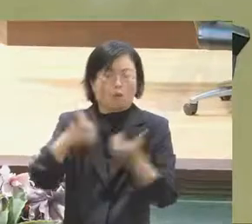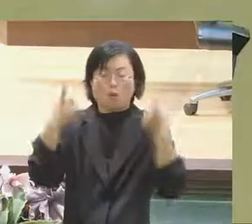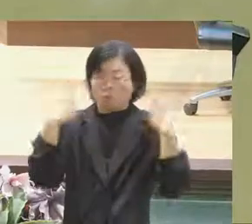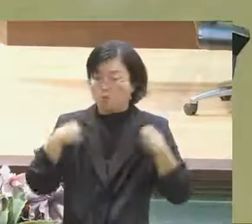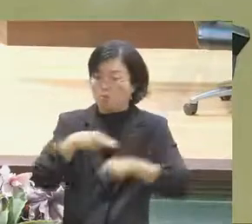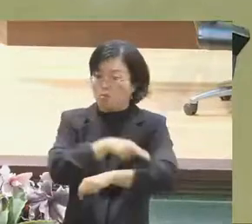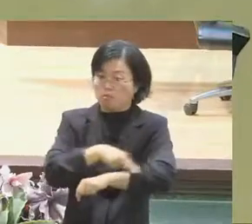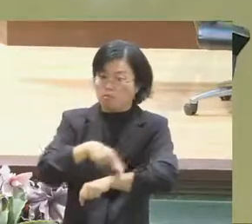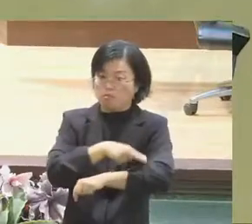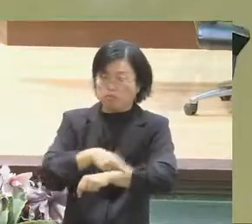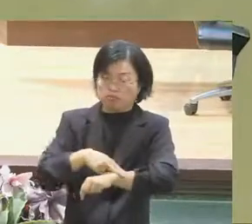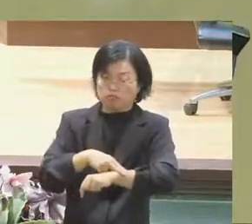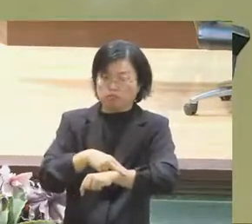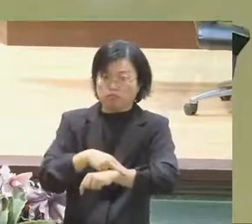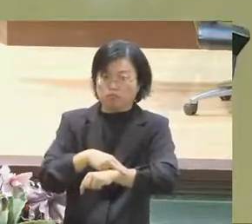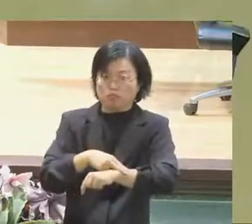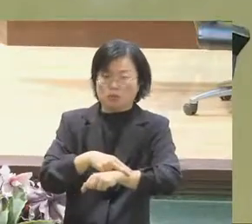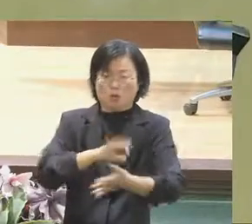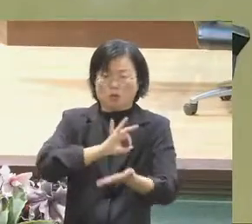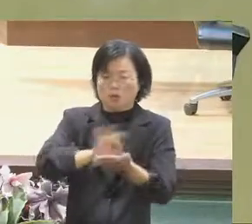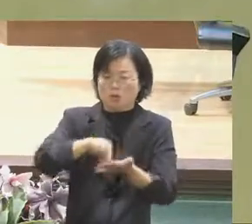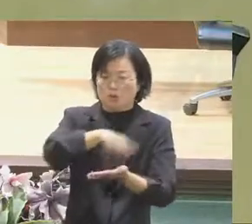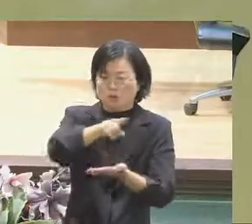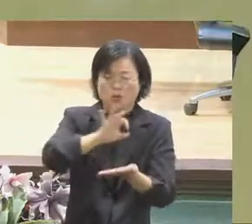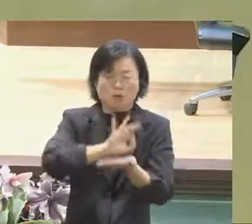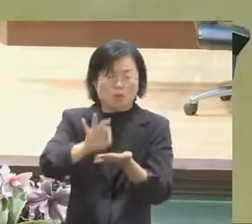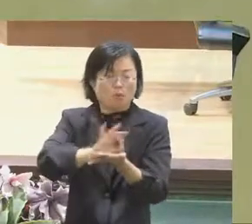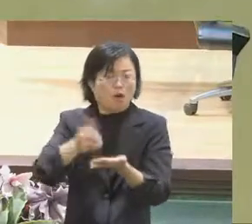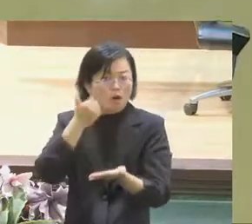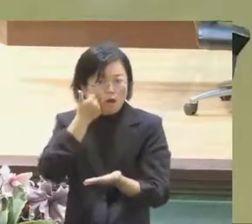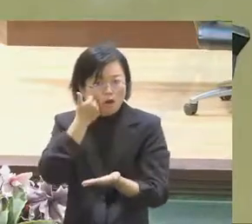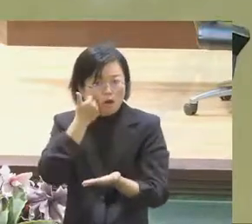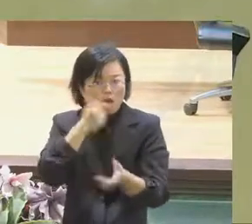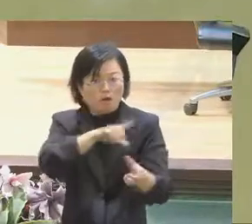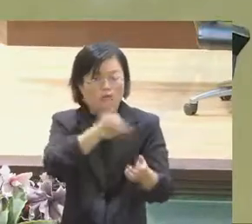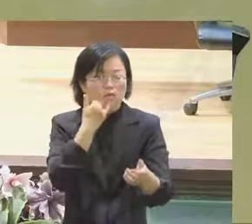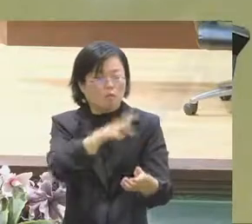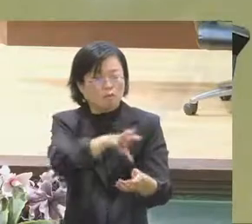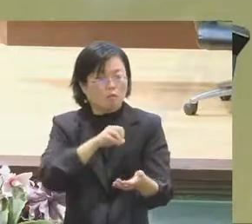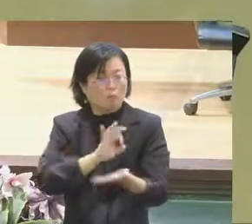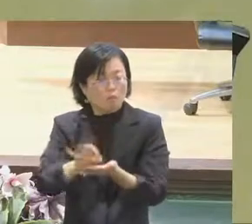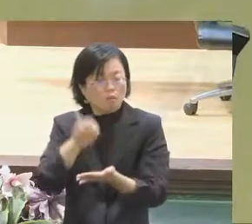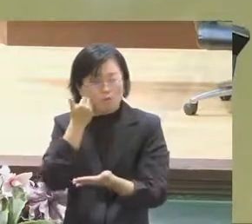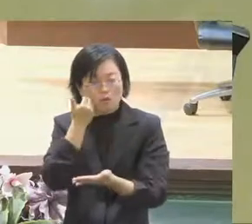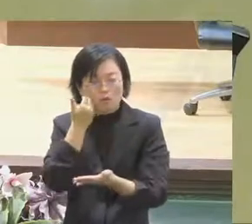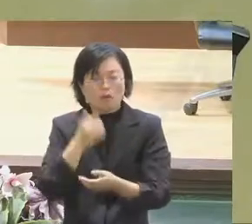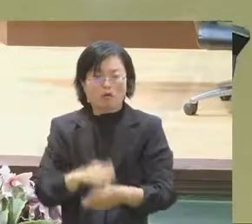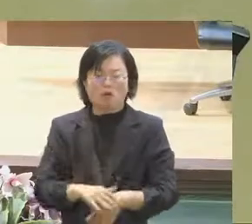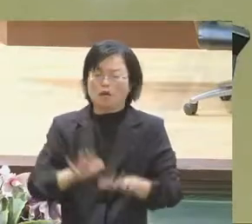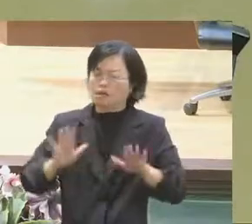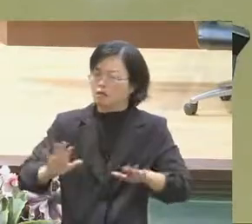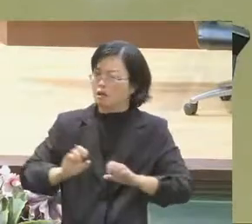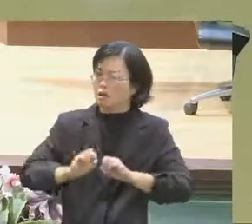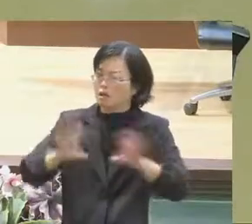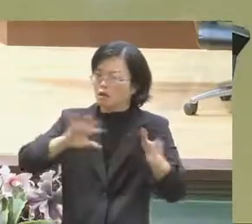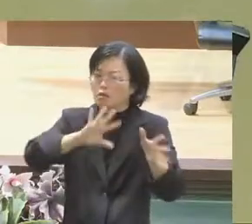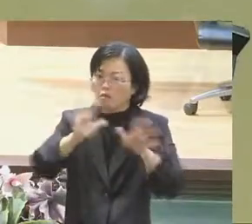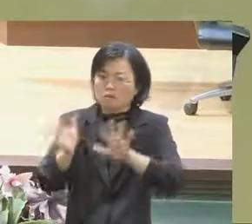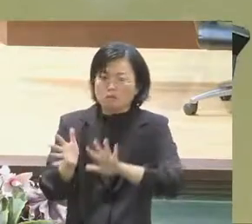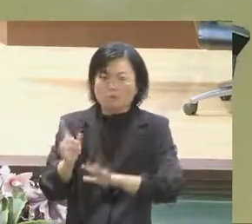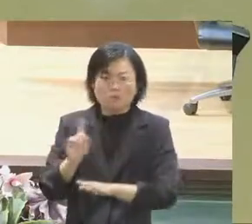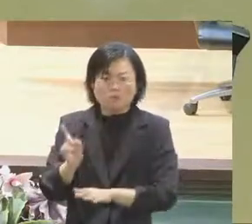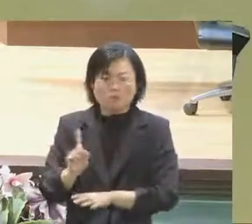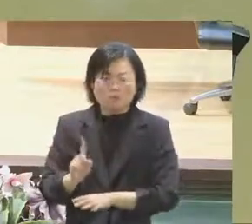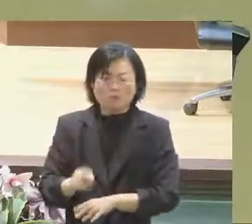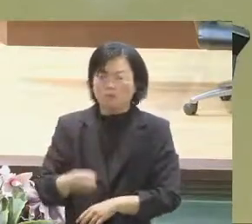期的会使用的对象会是谁，那或是不知道现在说发布的状况如何，香港政府和民